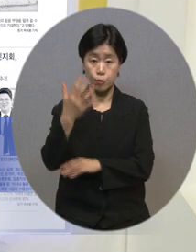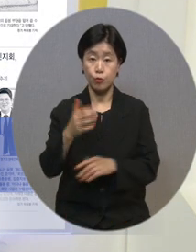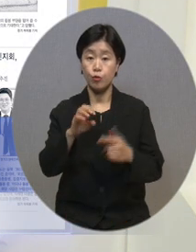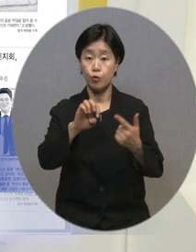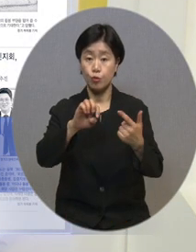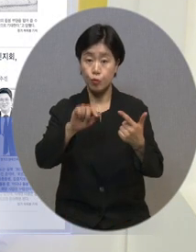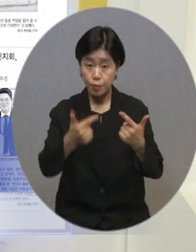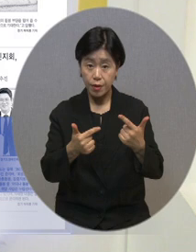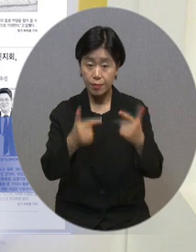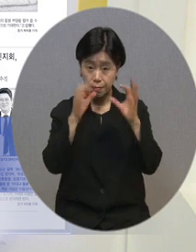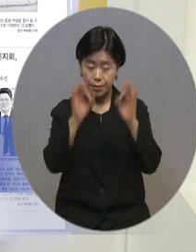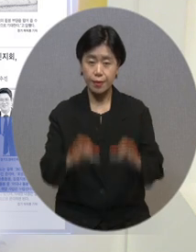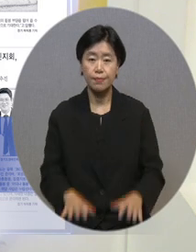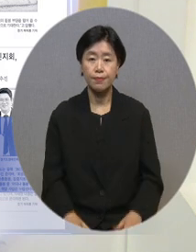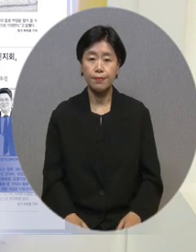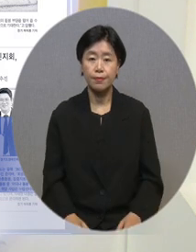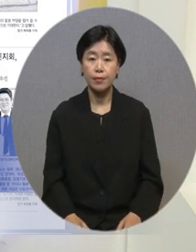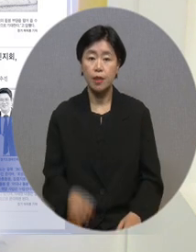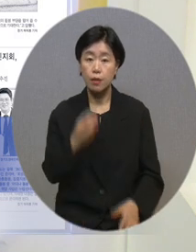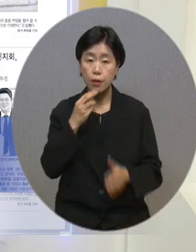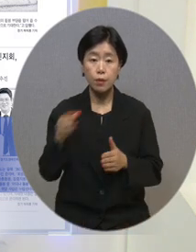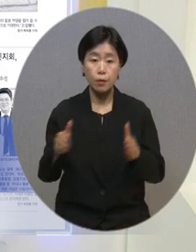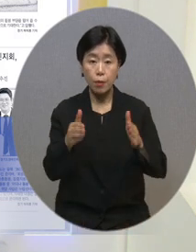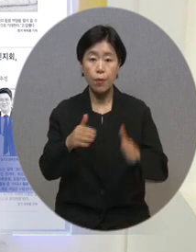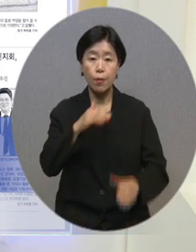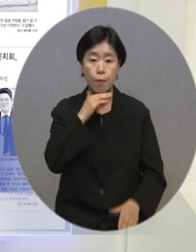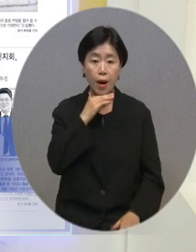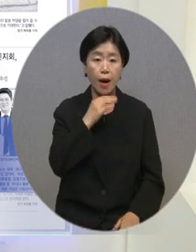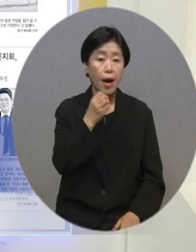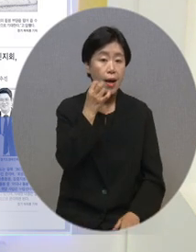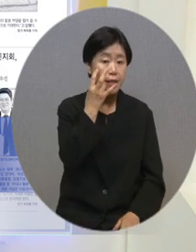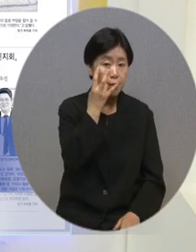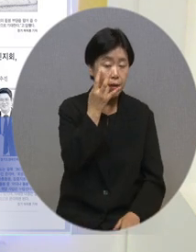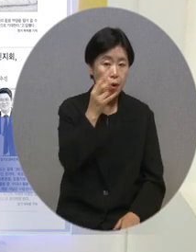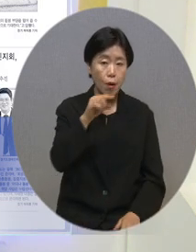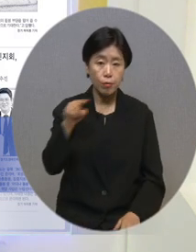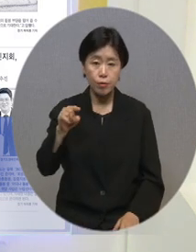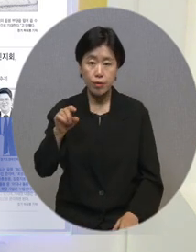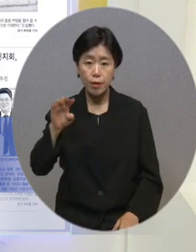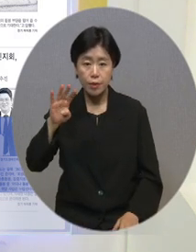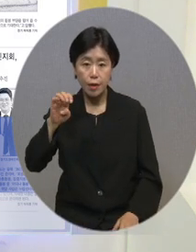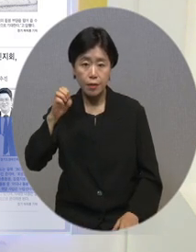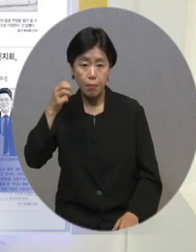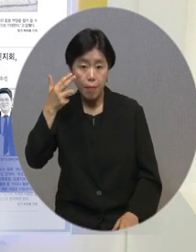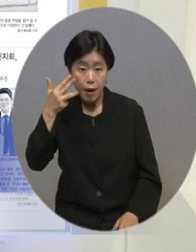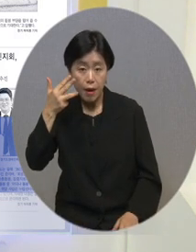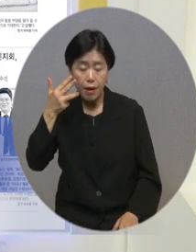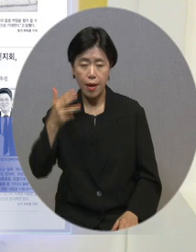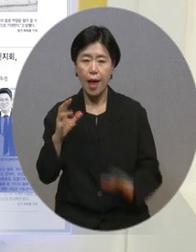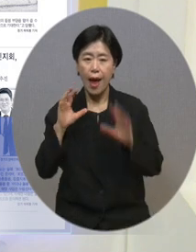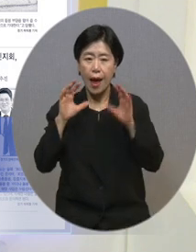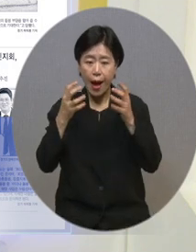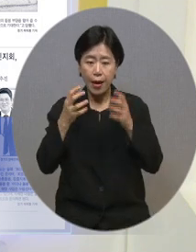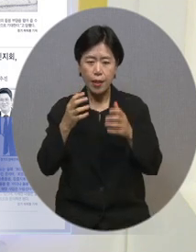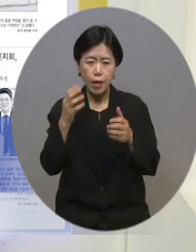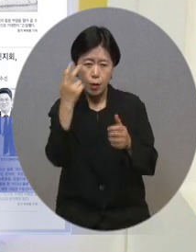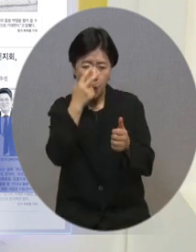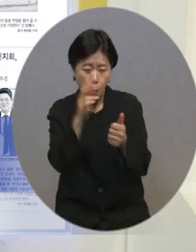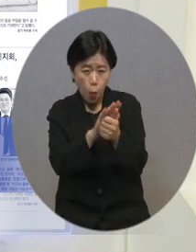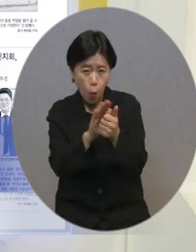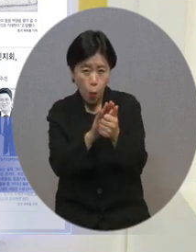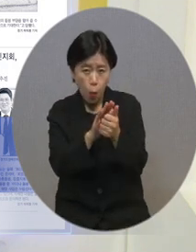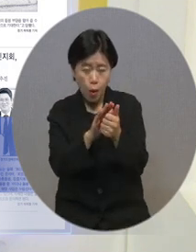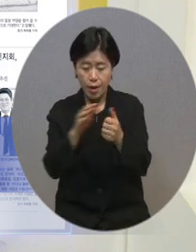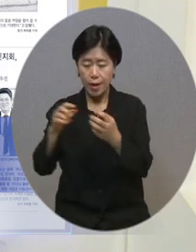6면 소식입니다 경기도가 만 24개월 48개 미만 아동을 돌보는 초인의 친인척